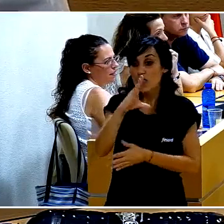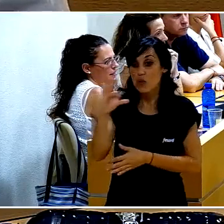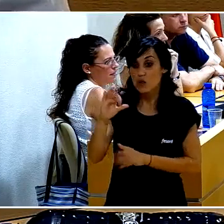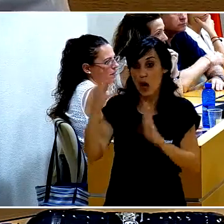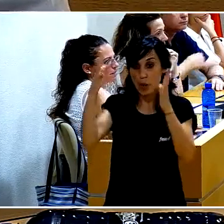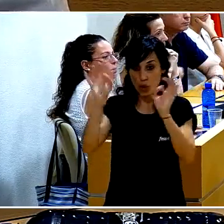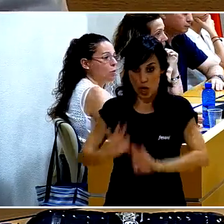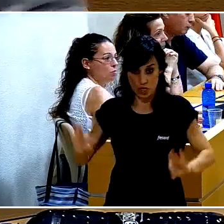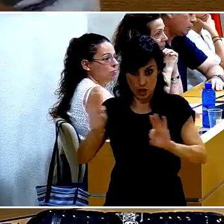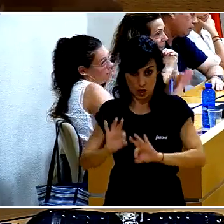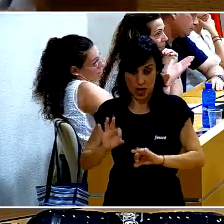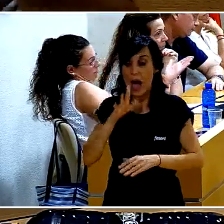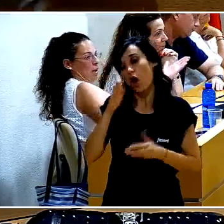ningú.